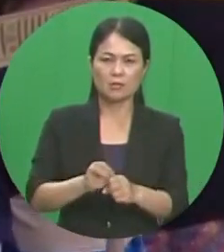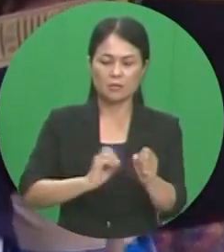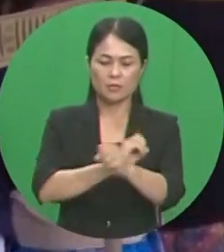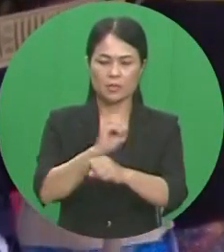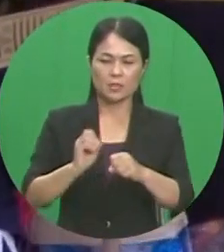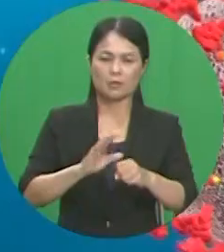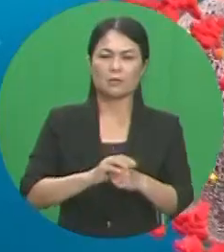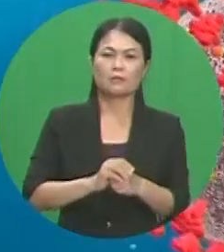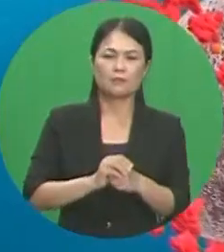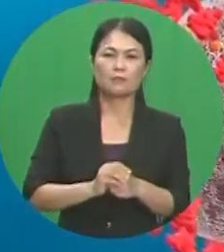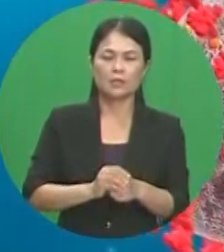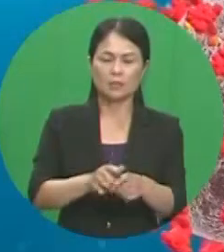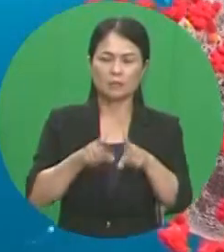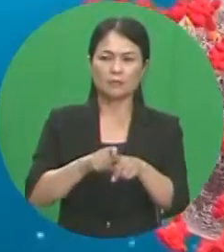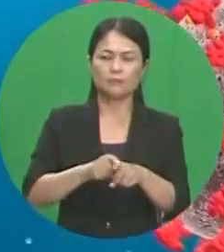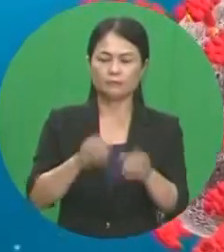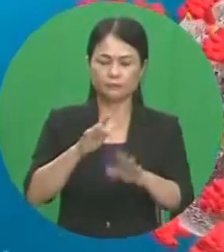COVID-19